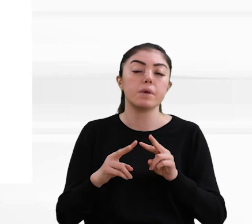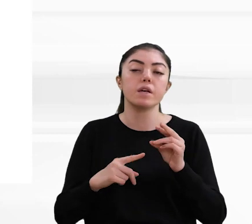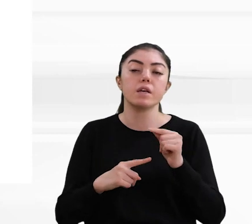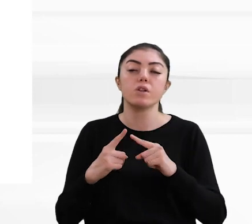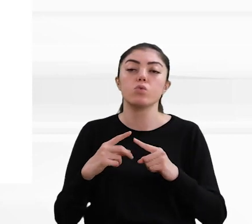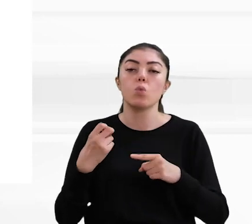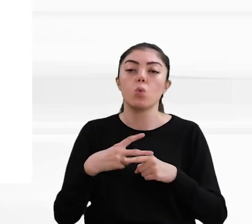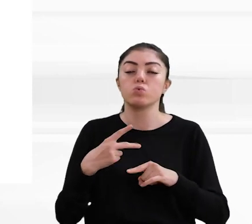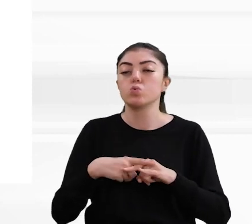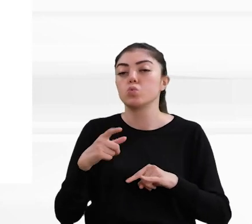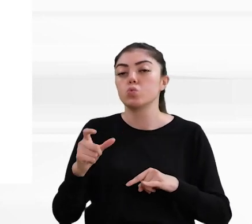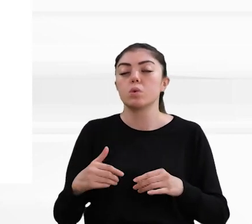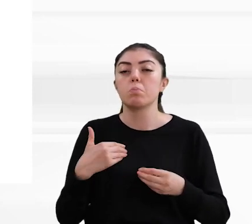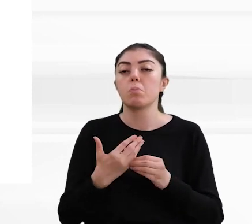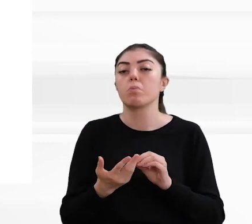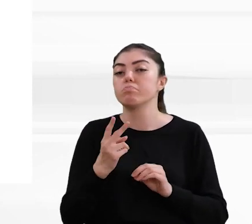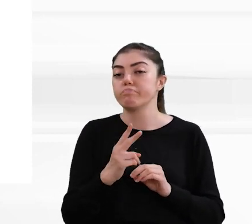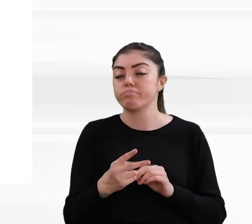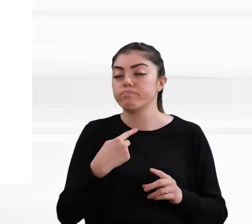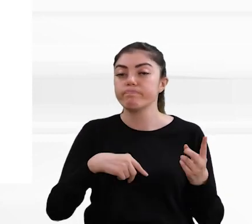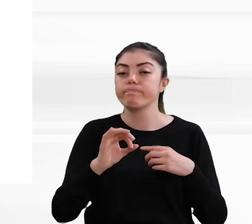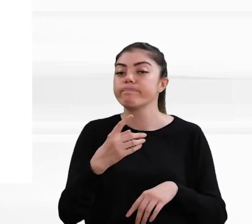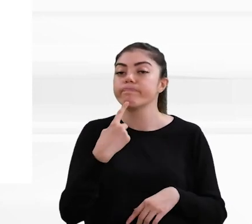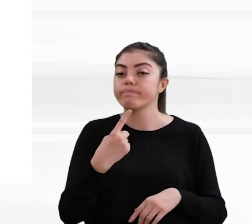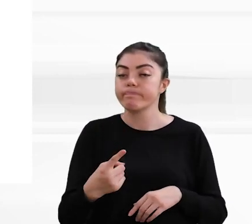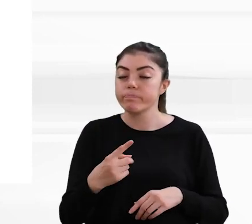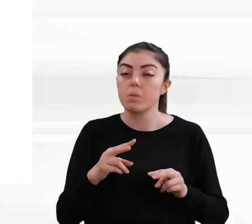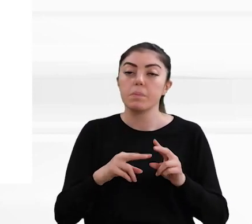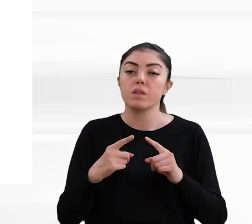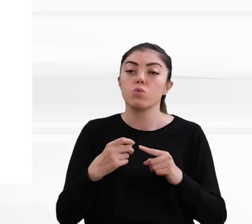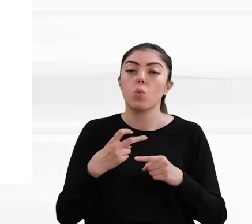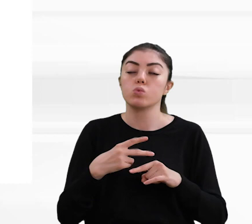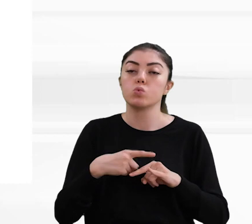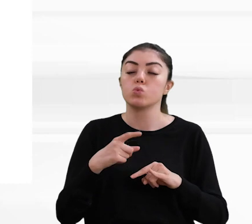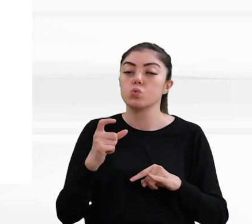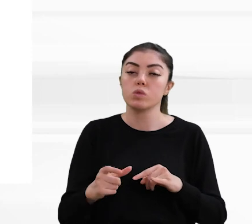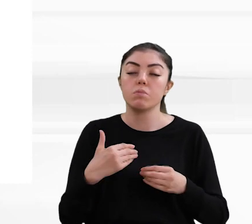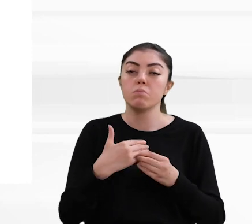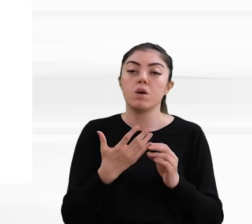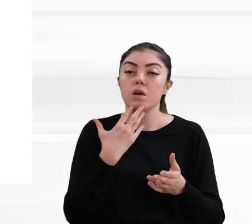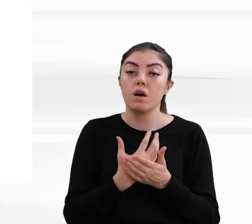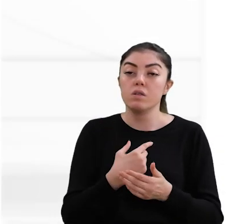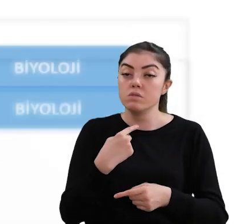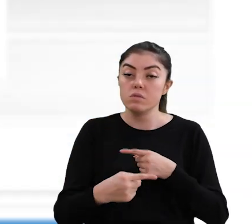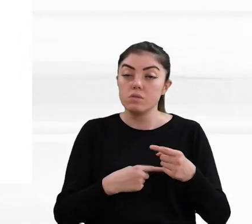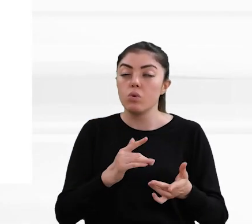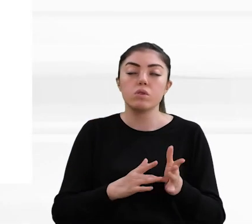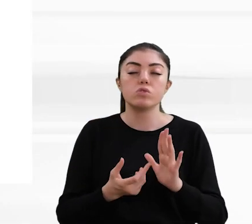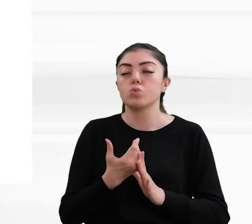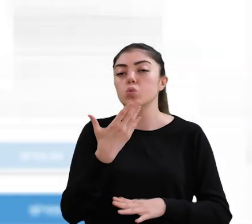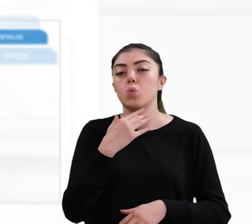mitoz hücre bölünmesi ile gerçekleşir biz deriz ki mitoz hücre bölünmesinde Kalıtsal çeşitlilik